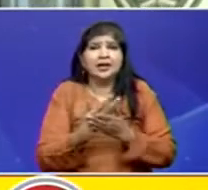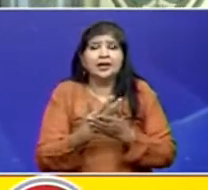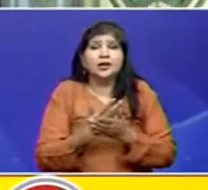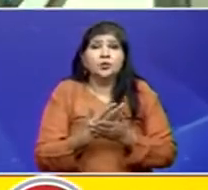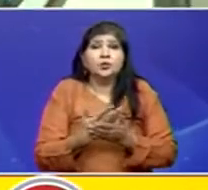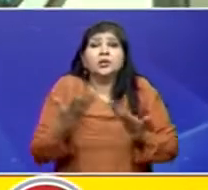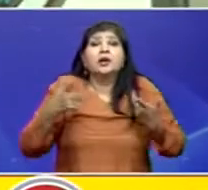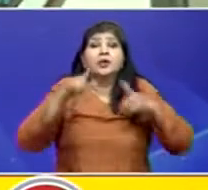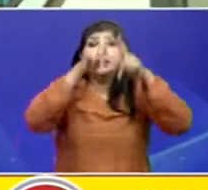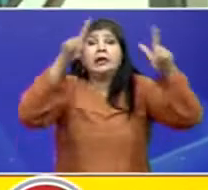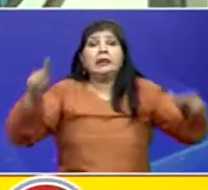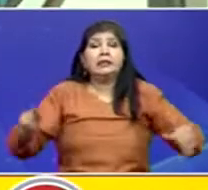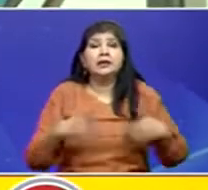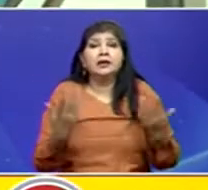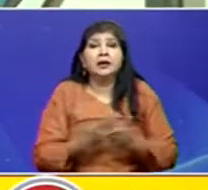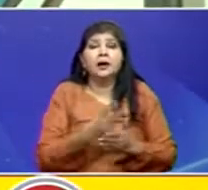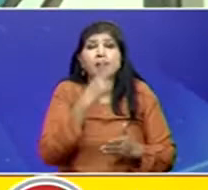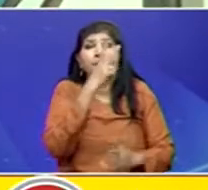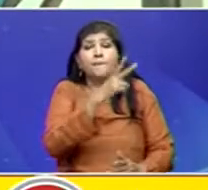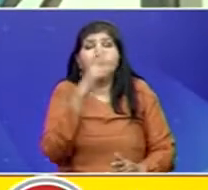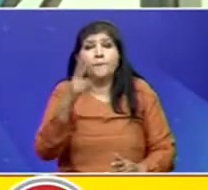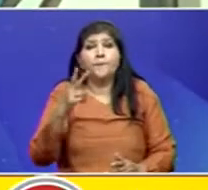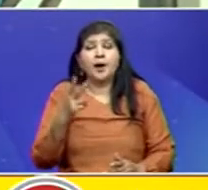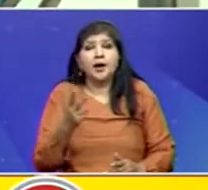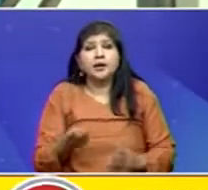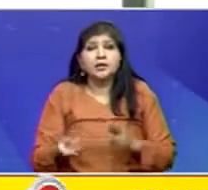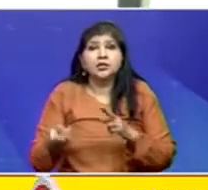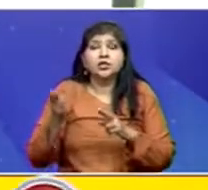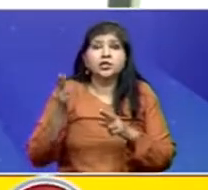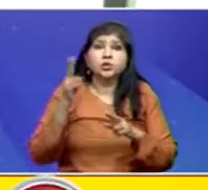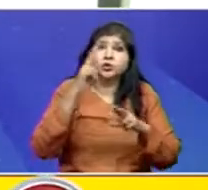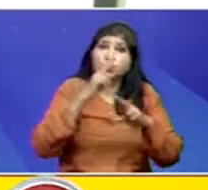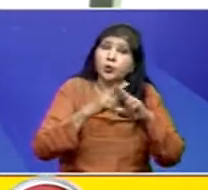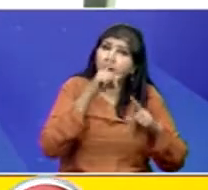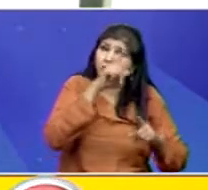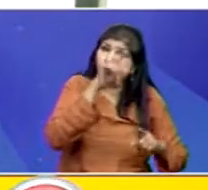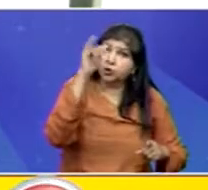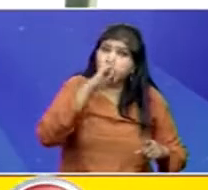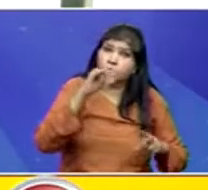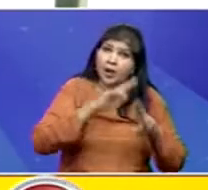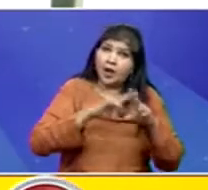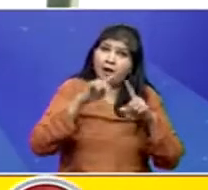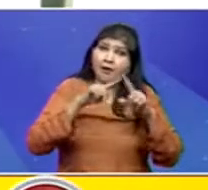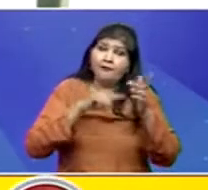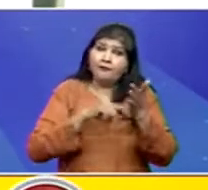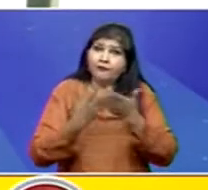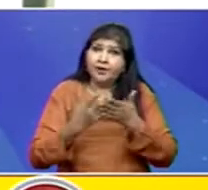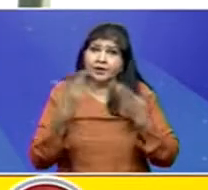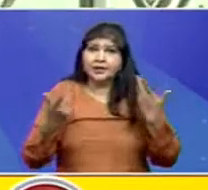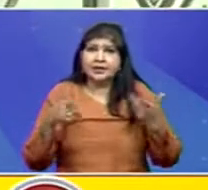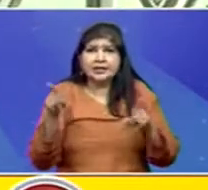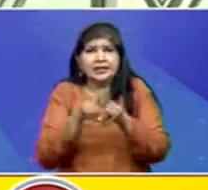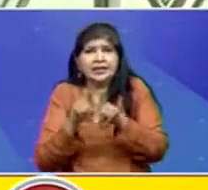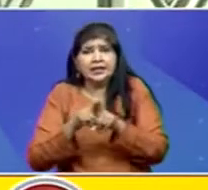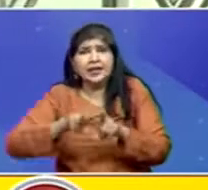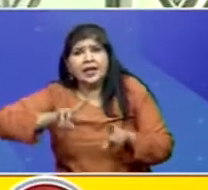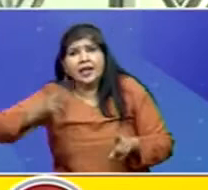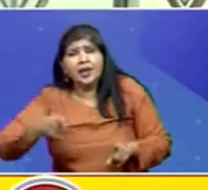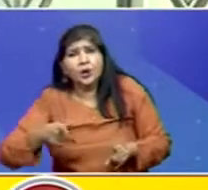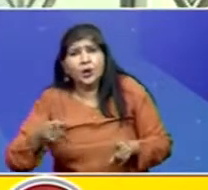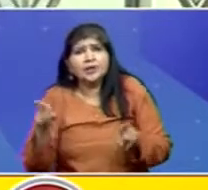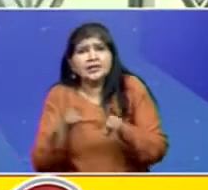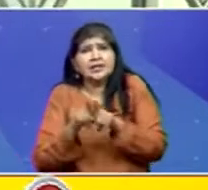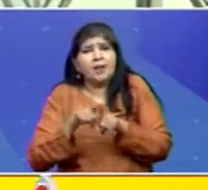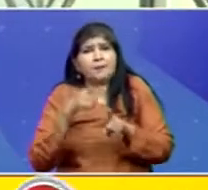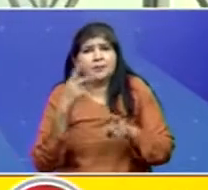आकार 22 गणा 16 फिट है कुछ ध्यान आया नहीं तो यहीं एक और चीज बताता